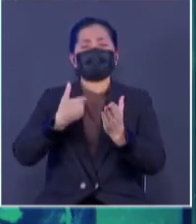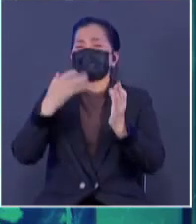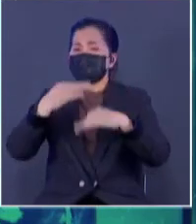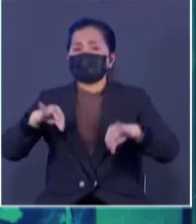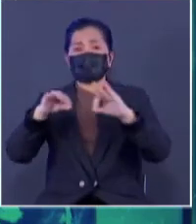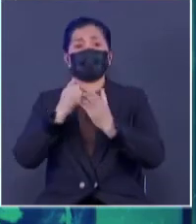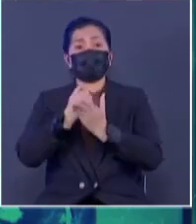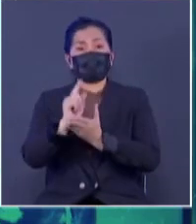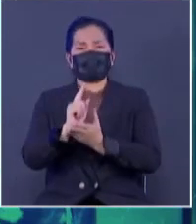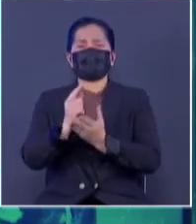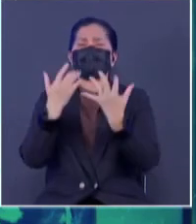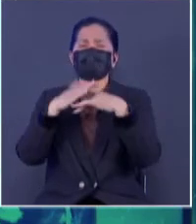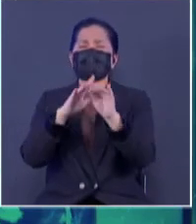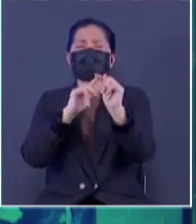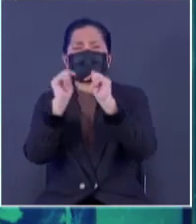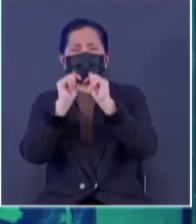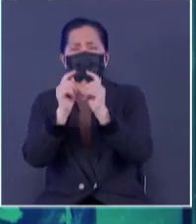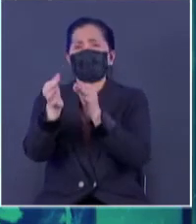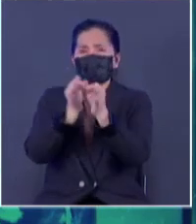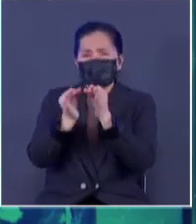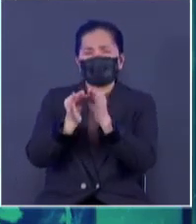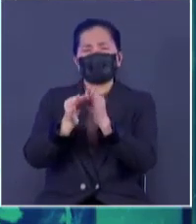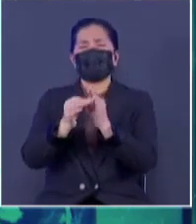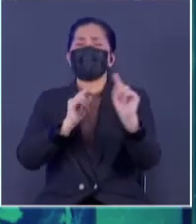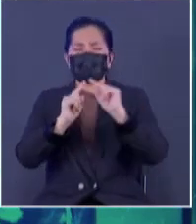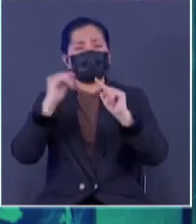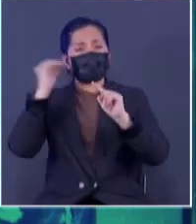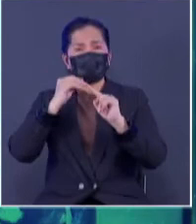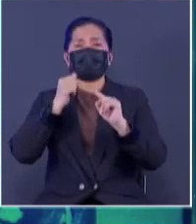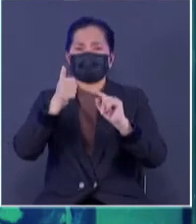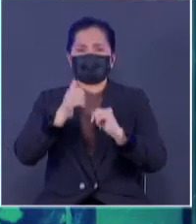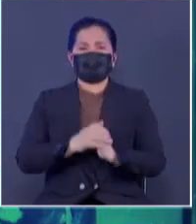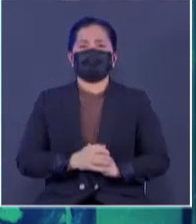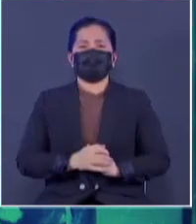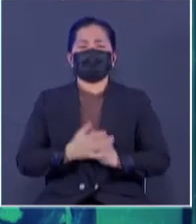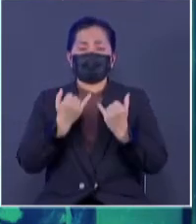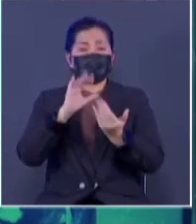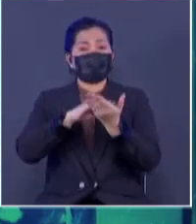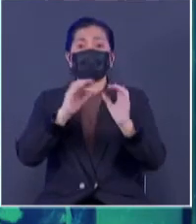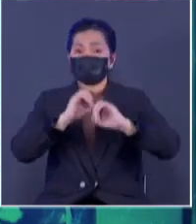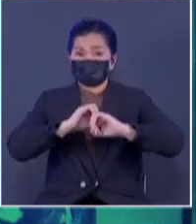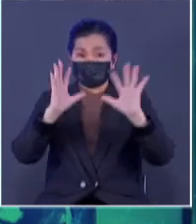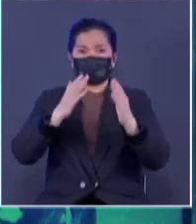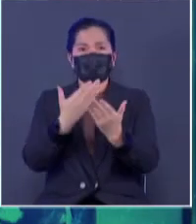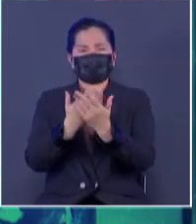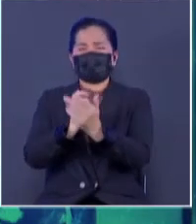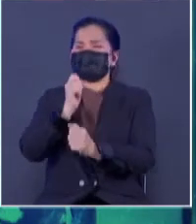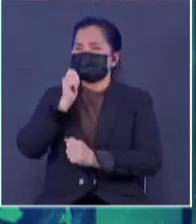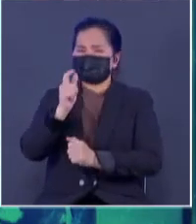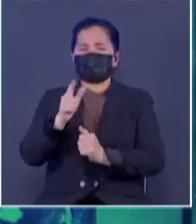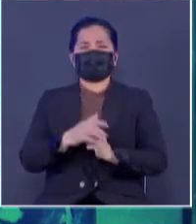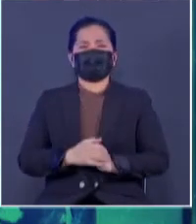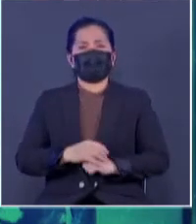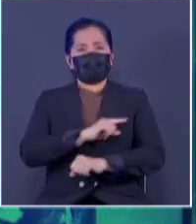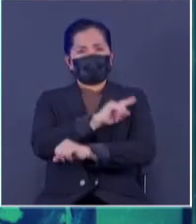การติดต่อประสานงานนะฮะก็ชี้แจงข้อมูลข่าวสารกันเป็นระยะก็น่าจะดีแต่ว่าล่าสุดก็ชัดเจนแล้วว่าเดี๋ยวจะได้รับเงินกันละนะฮะมี